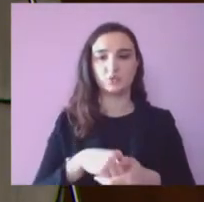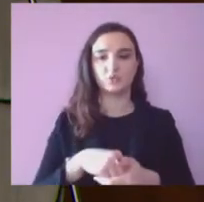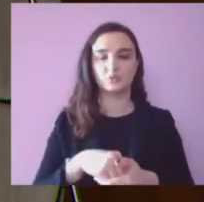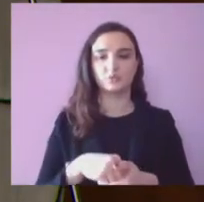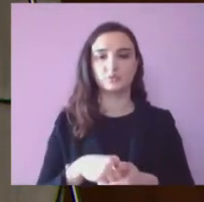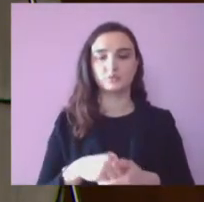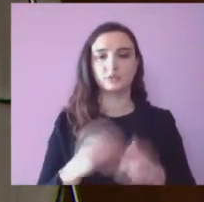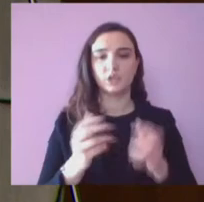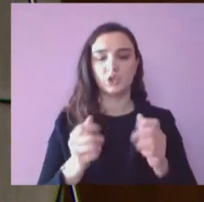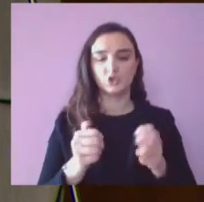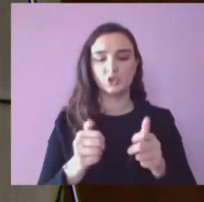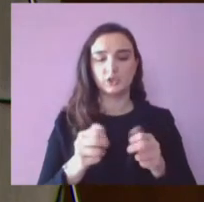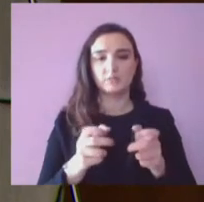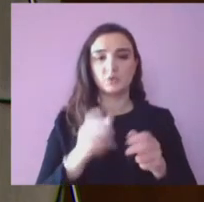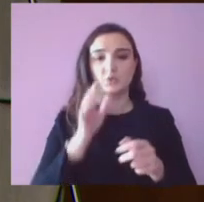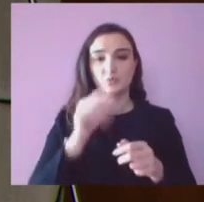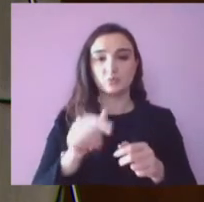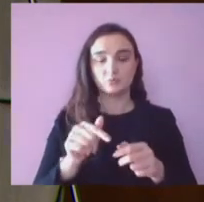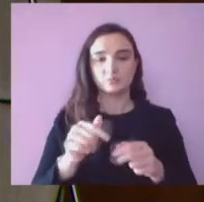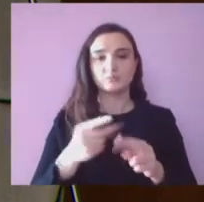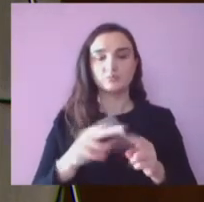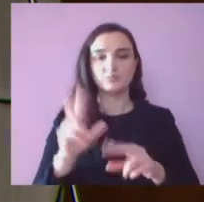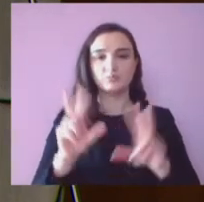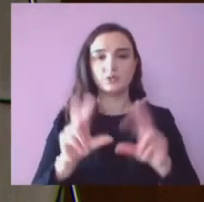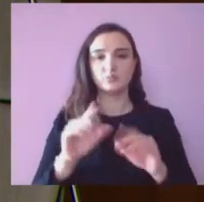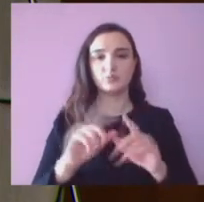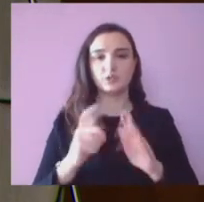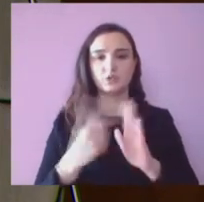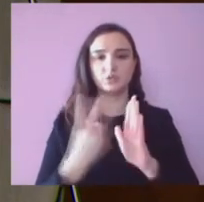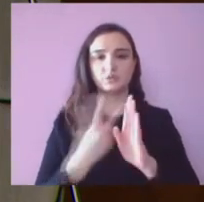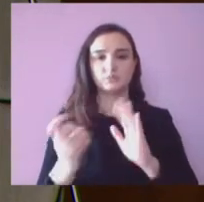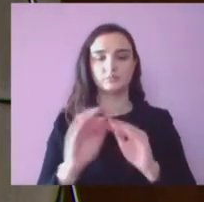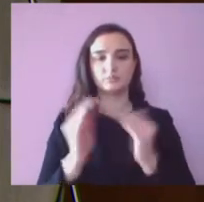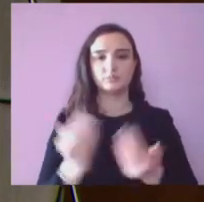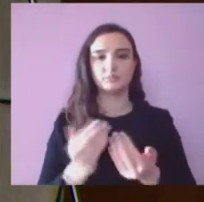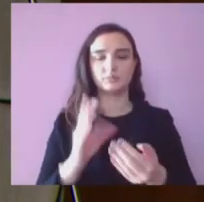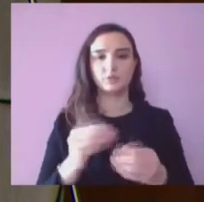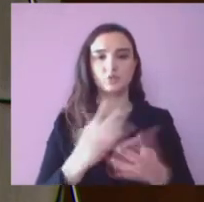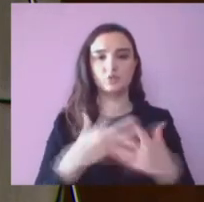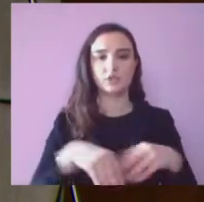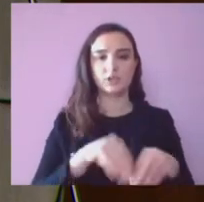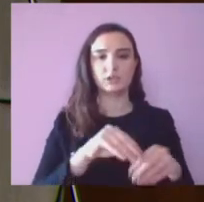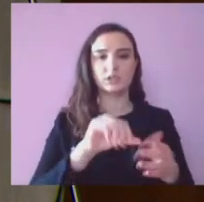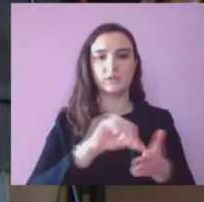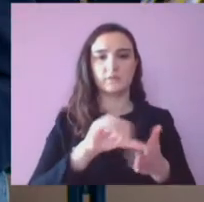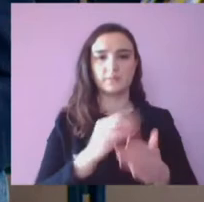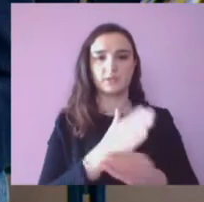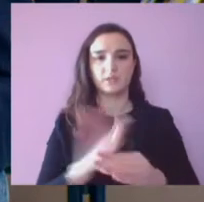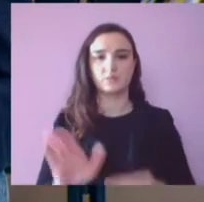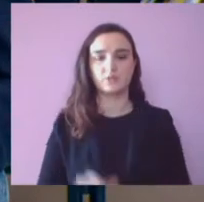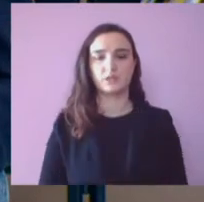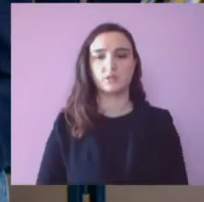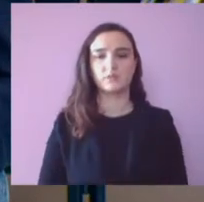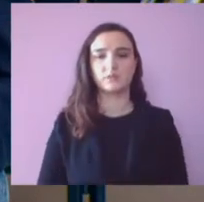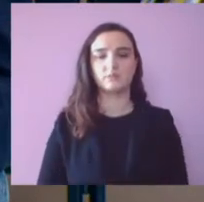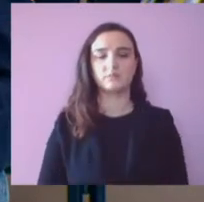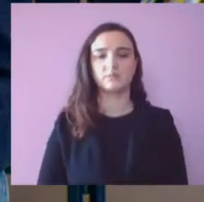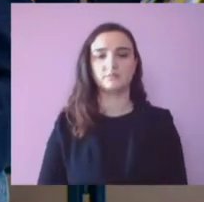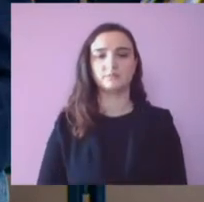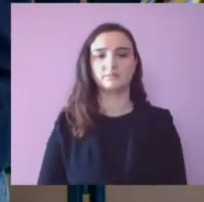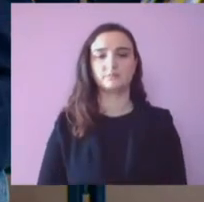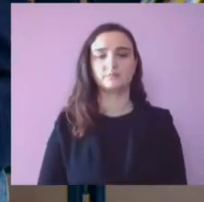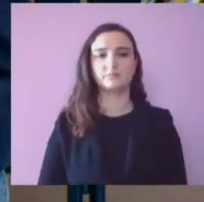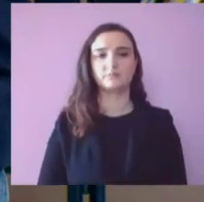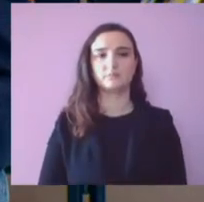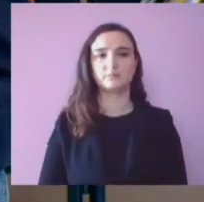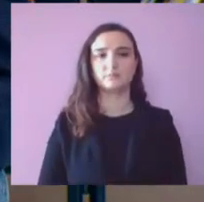მიღმა, პრაქტიკულად იკეტება ოთახში და გაემიჯნა ოჯახის წევრებს. იცით რა,